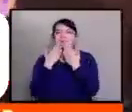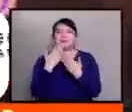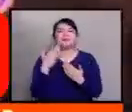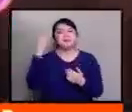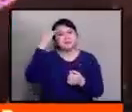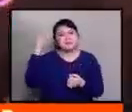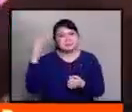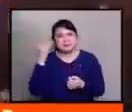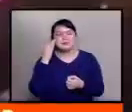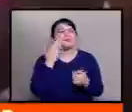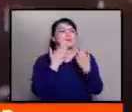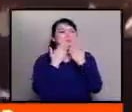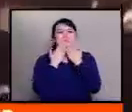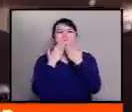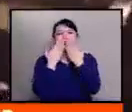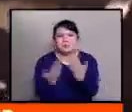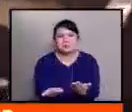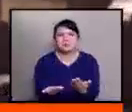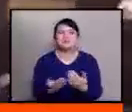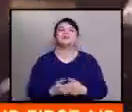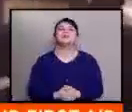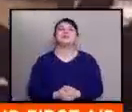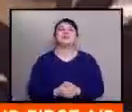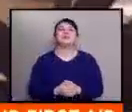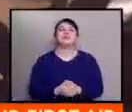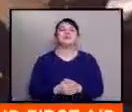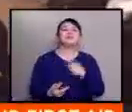Brie, I don't think they heard you!